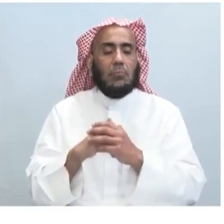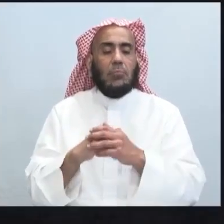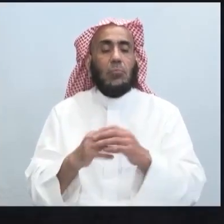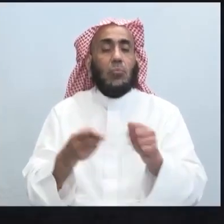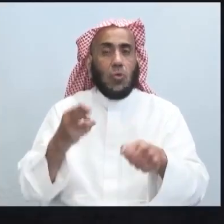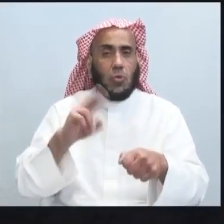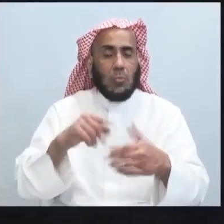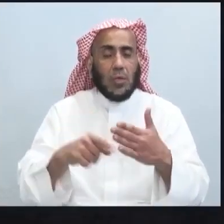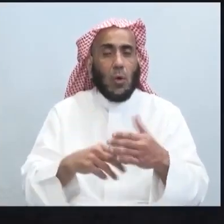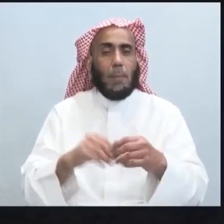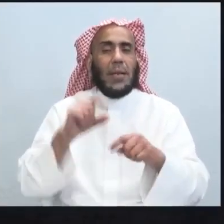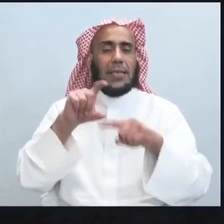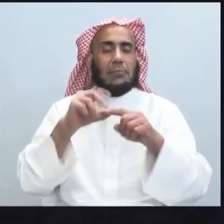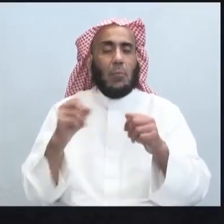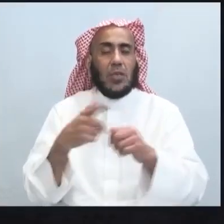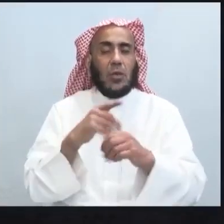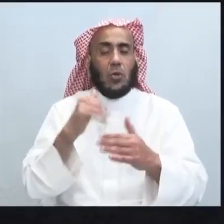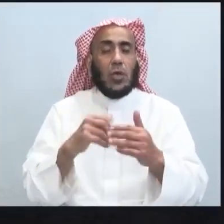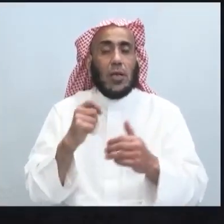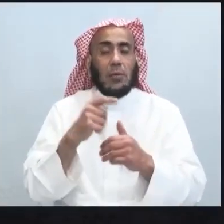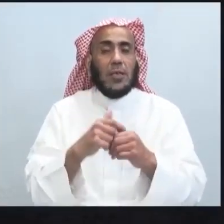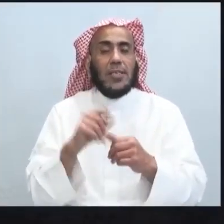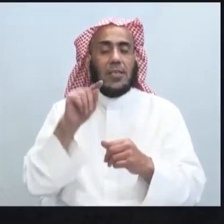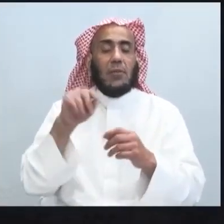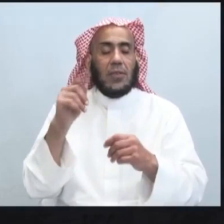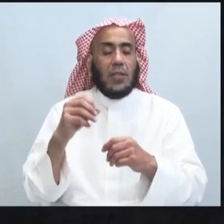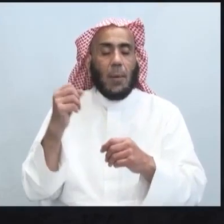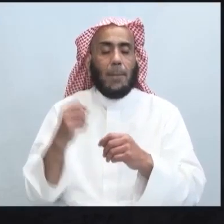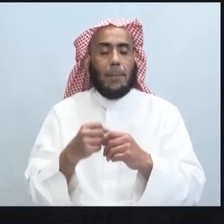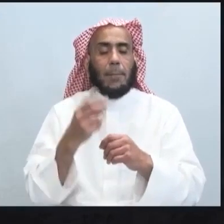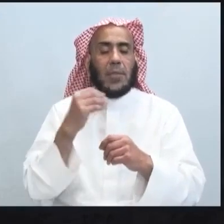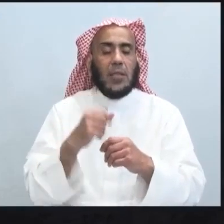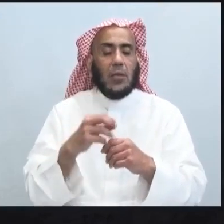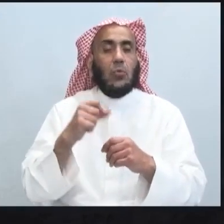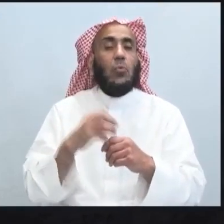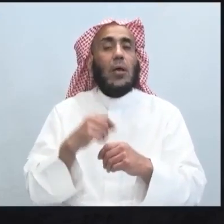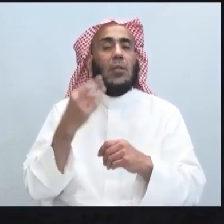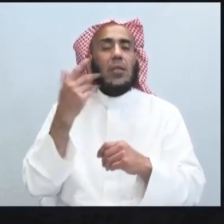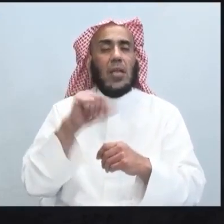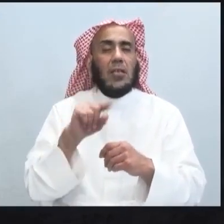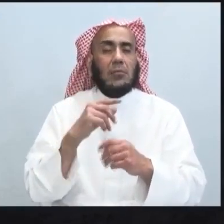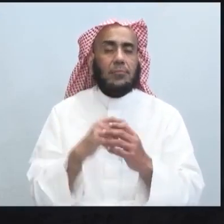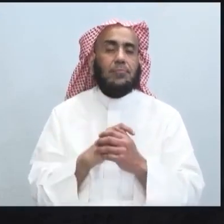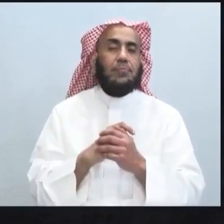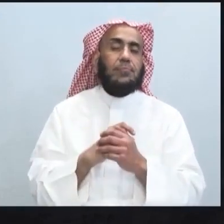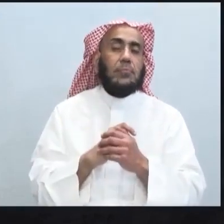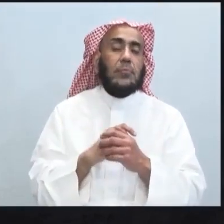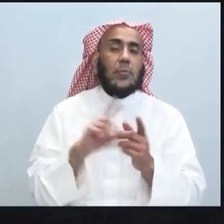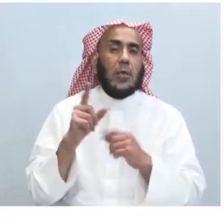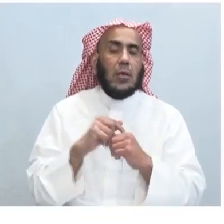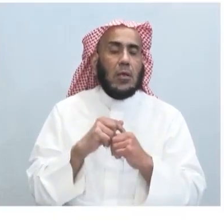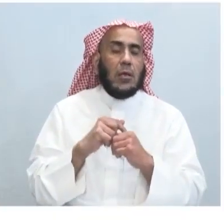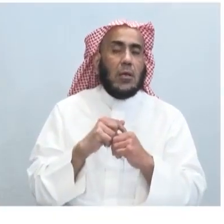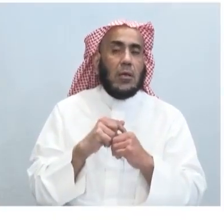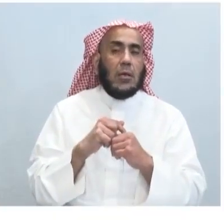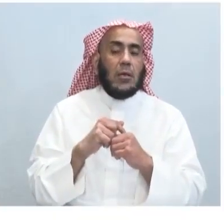ثم تقوم بالقسمه مباشره ويعطيك القيمه 0.21 من انظر